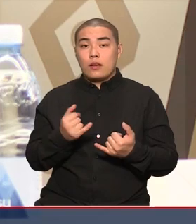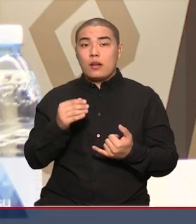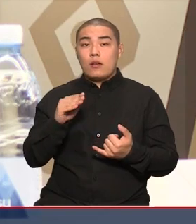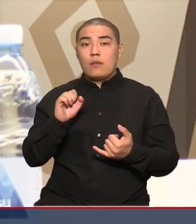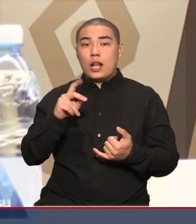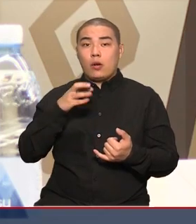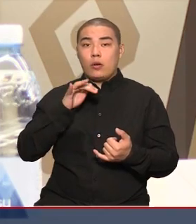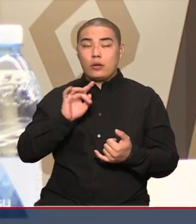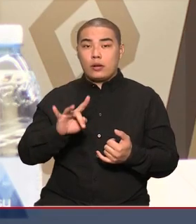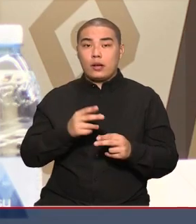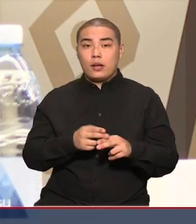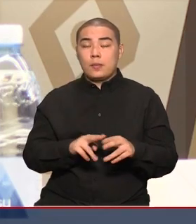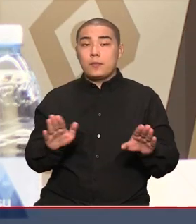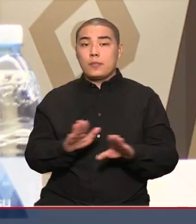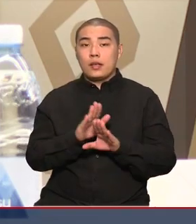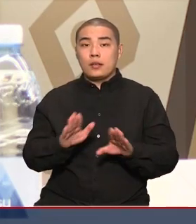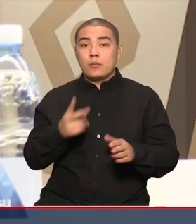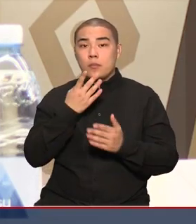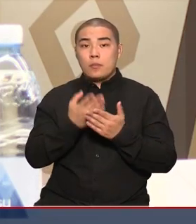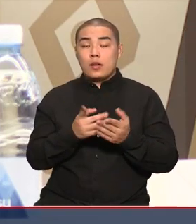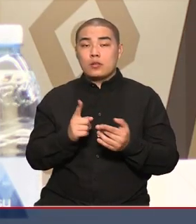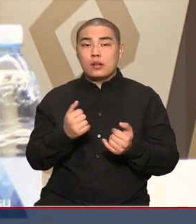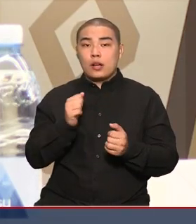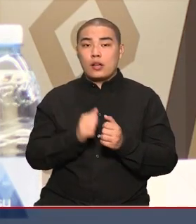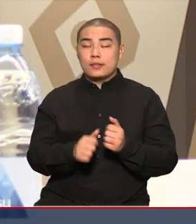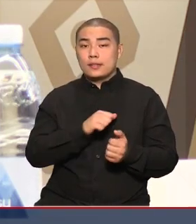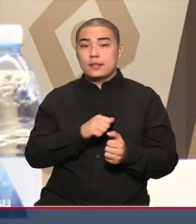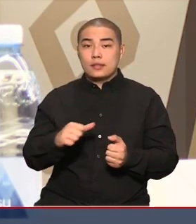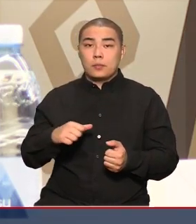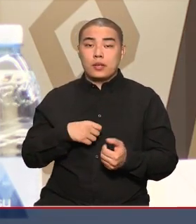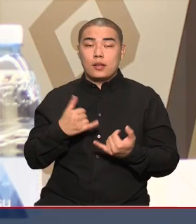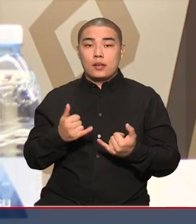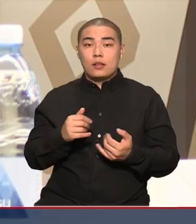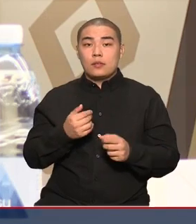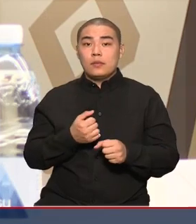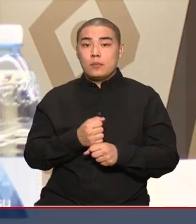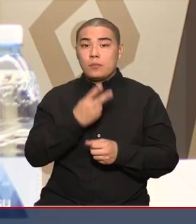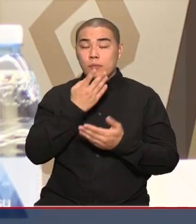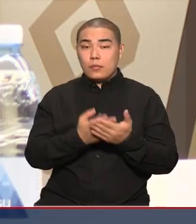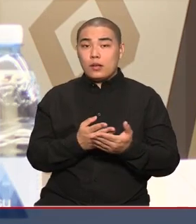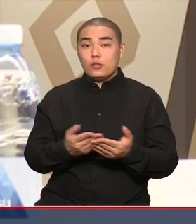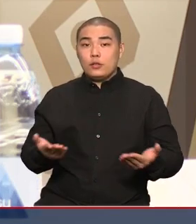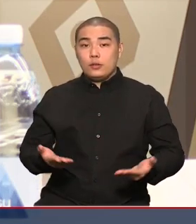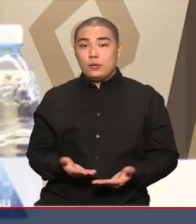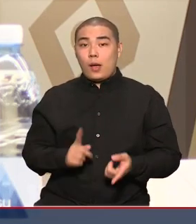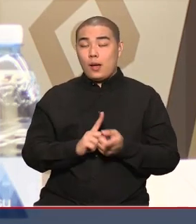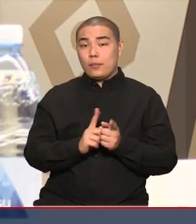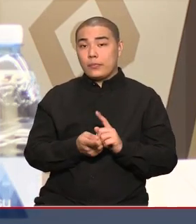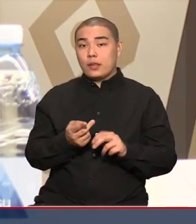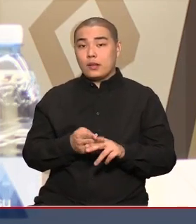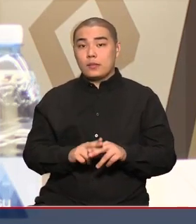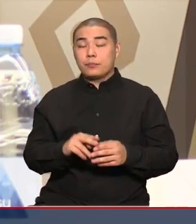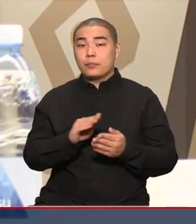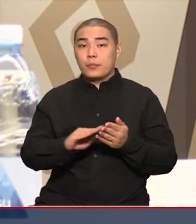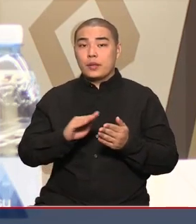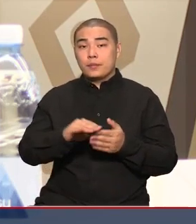фольклорлық шығармаларды, ән-күйлерді, жыр-дастандарды жеке топтық, тектік ұрушылдық мүдде тұрғысында өңін айналдырып, мәтіндерін